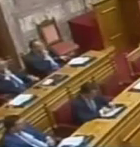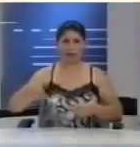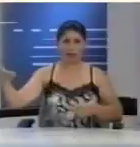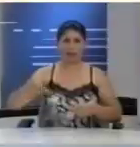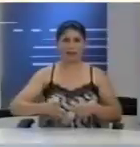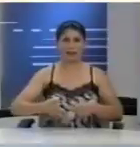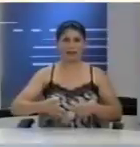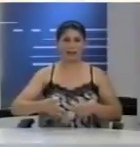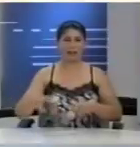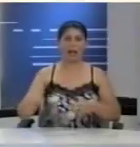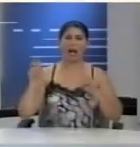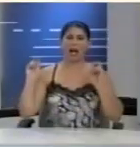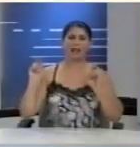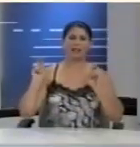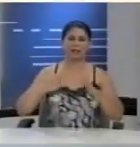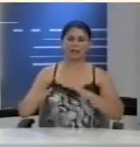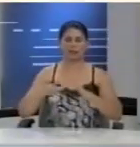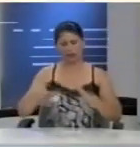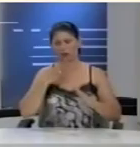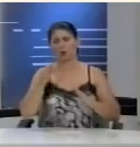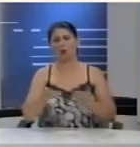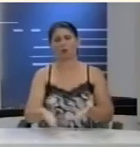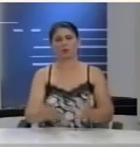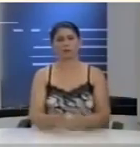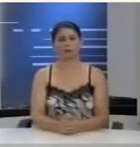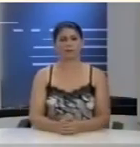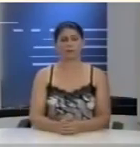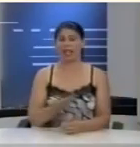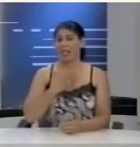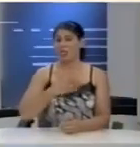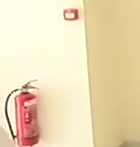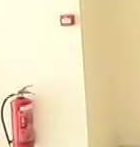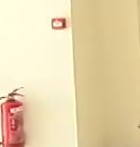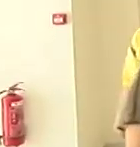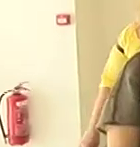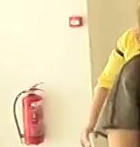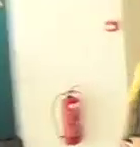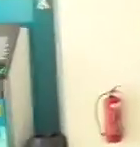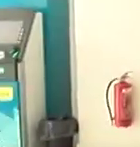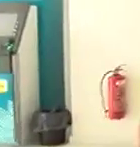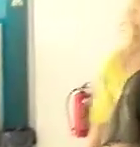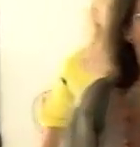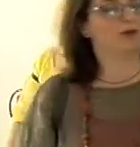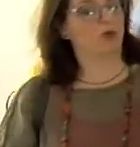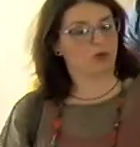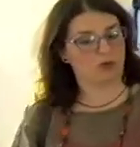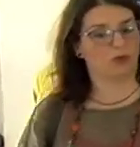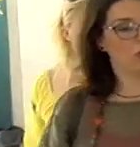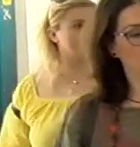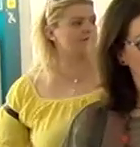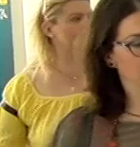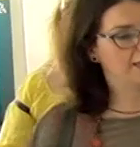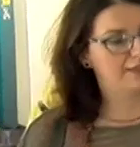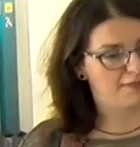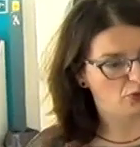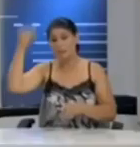ασυλίας του. Ο πρώην αναπληρωτής Υπουργός Υγείας έκανε λόγο για αήθη πολιτική πράξη αντεκδίκησης που στόχο έχει να μην μπορεί να ασκεί κριτική